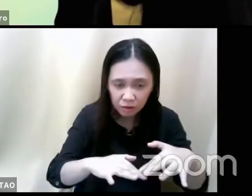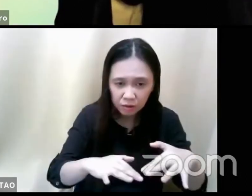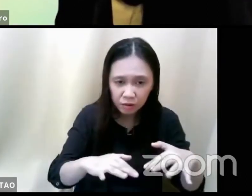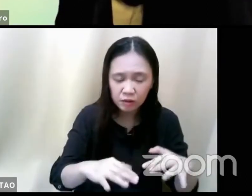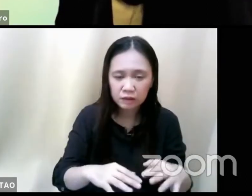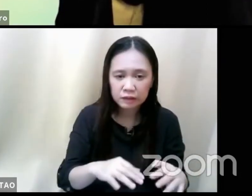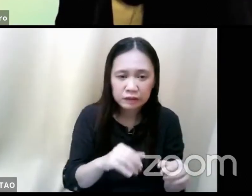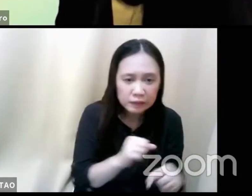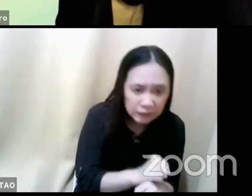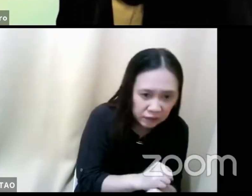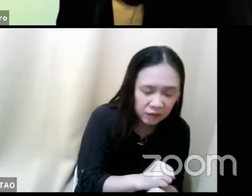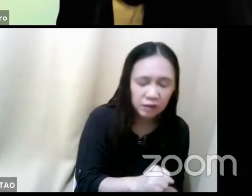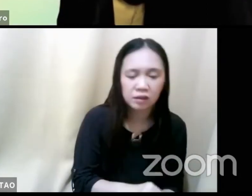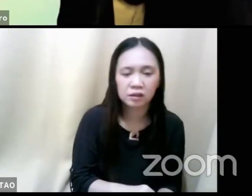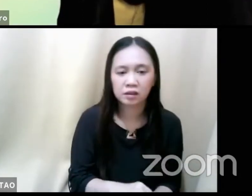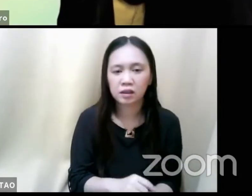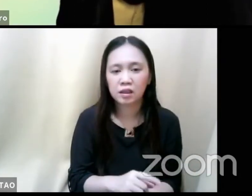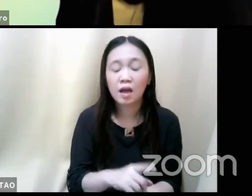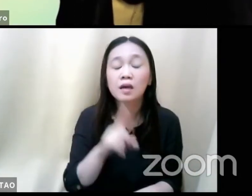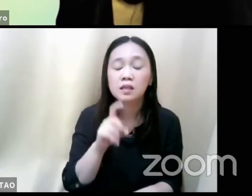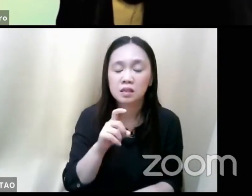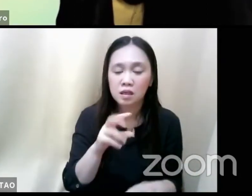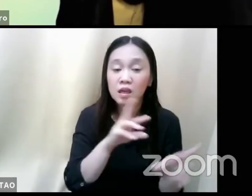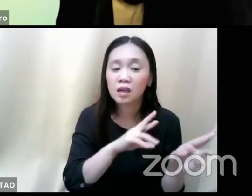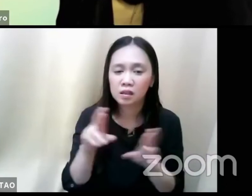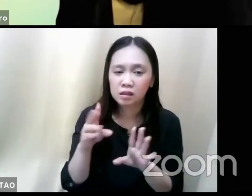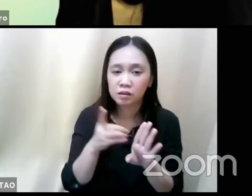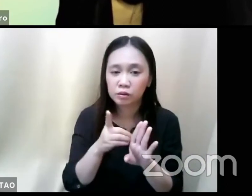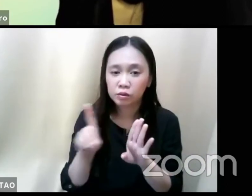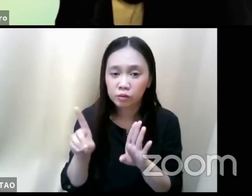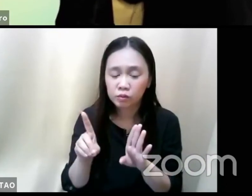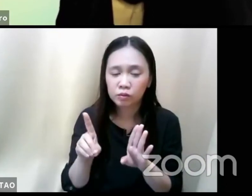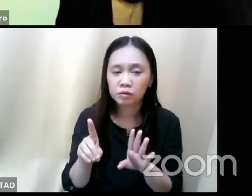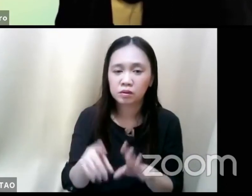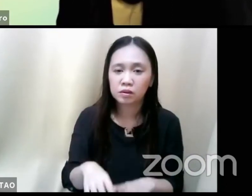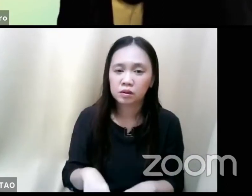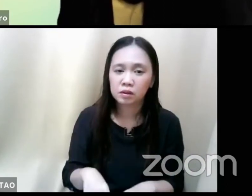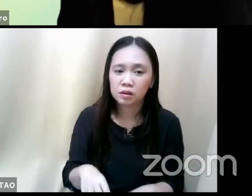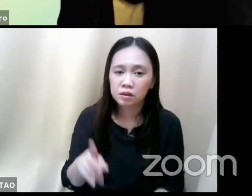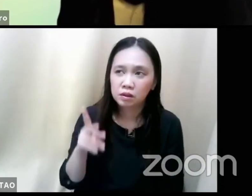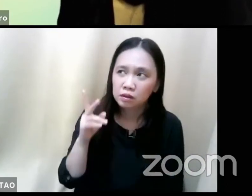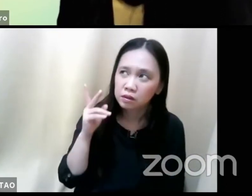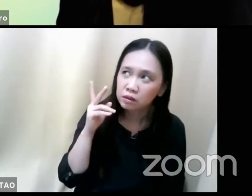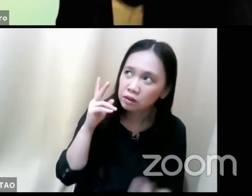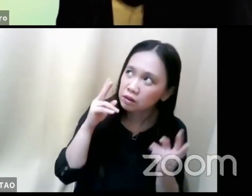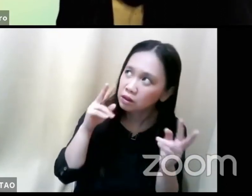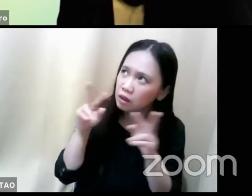door, ready to ano ka na rin just in case. And titingin ka na rin sa mga possible na pwedeng bumagsak sa iyo.